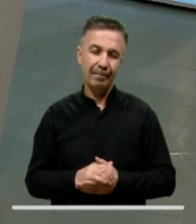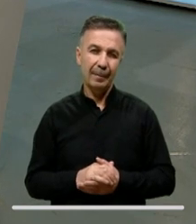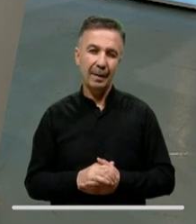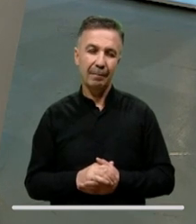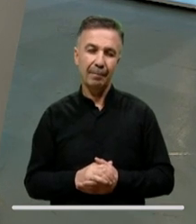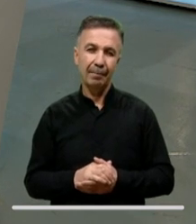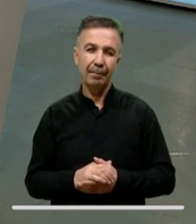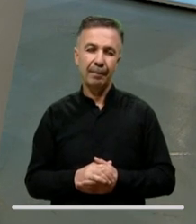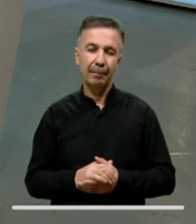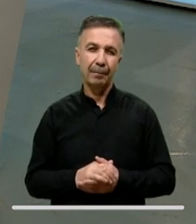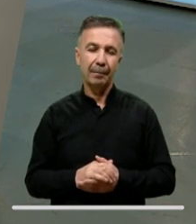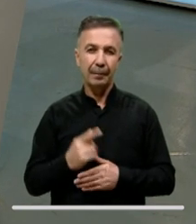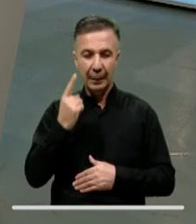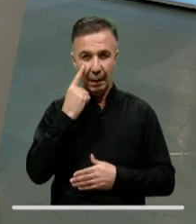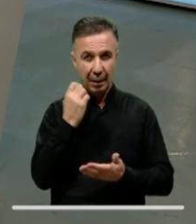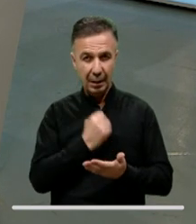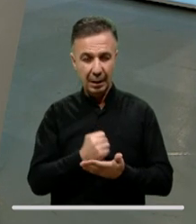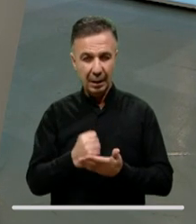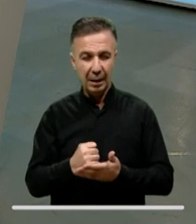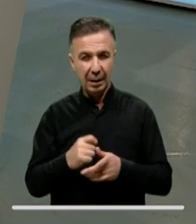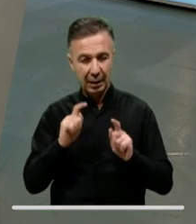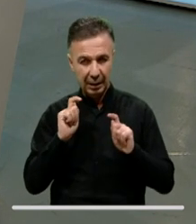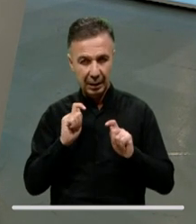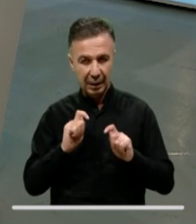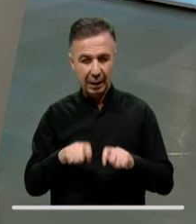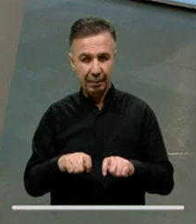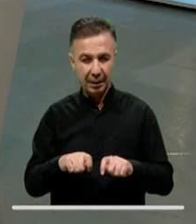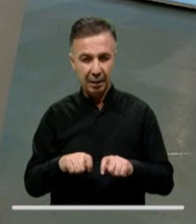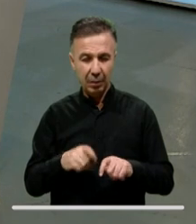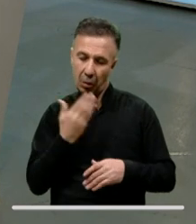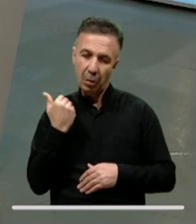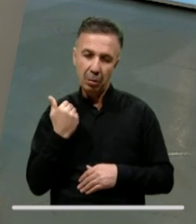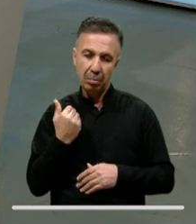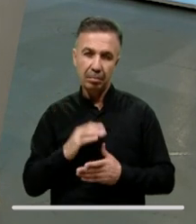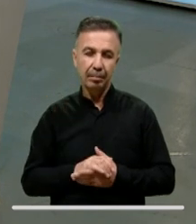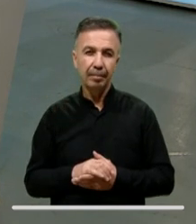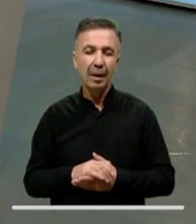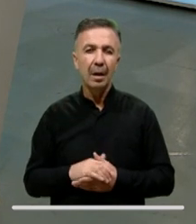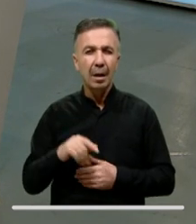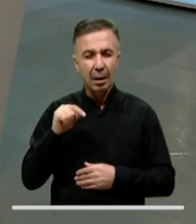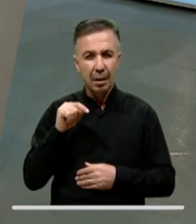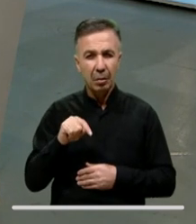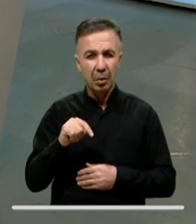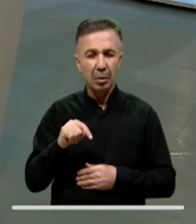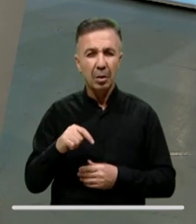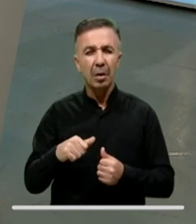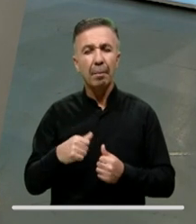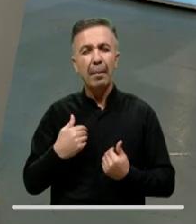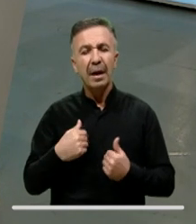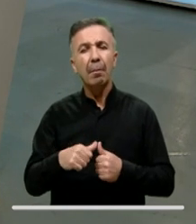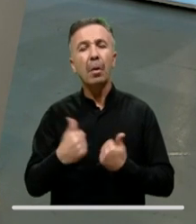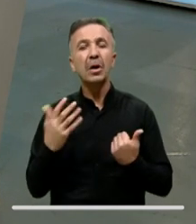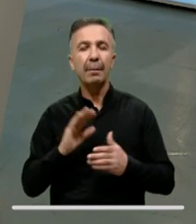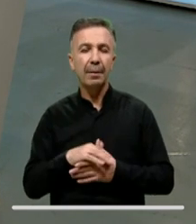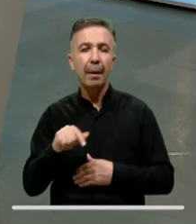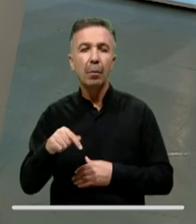bunlar. Resmi nikah yoktu değil mi Ayşe Hanım? Evet, yoktu. Hı hı. Ve o gün bugündür biz boşamadık. Ben bu